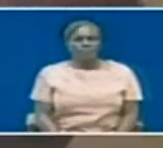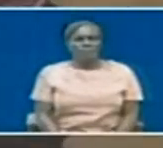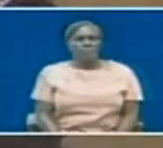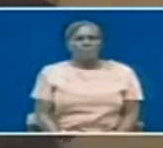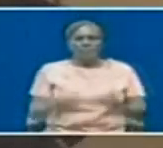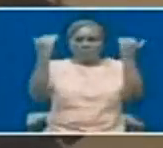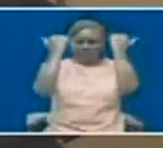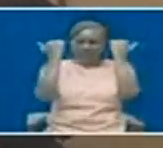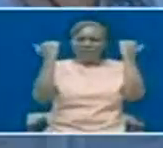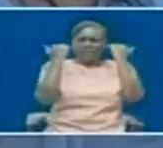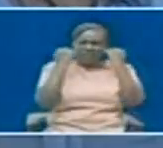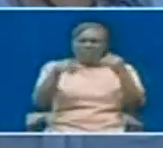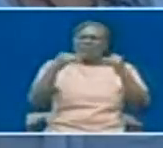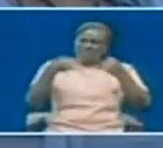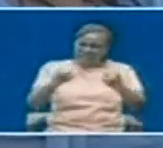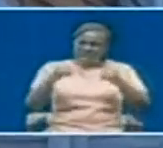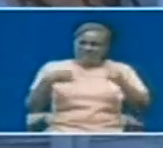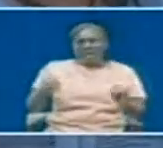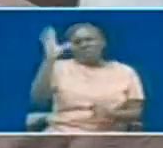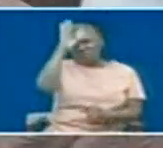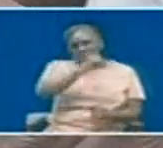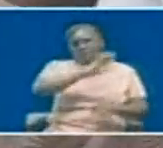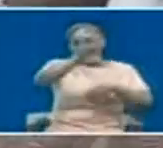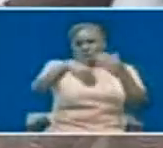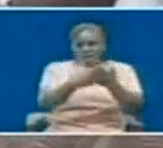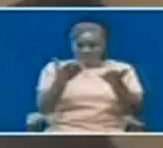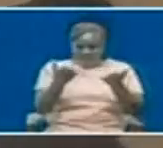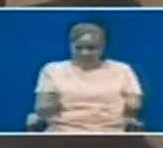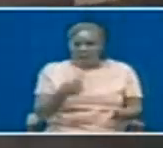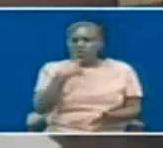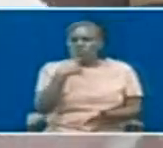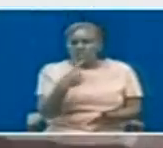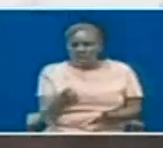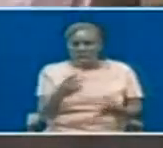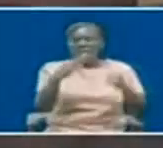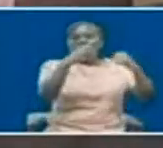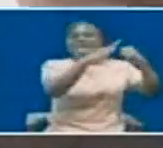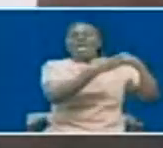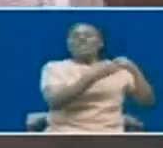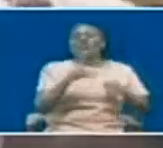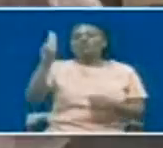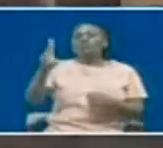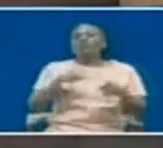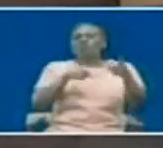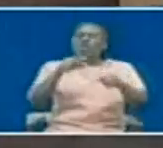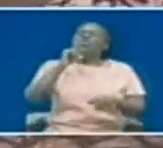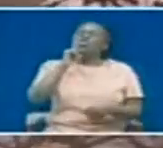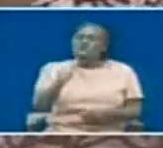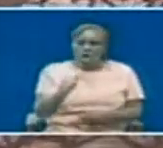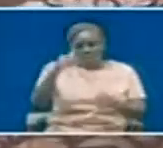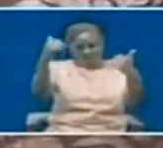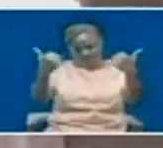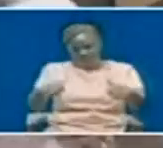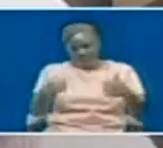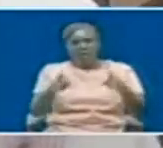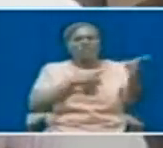Kesi wametafuta njia zote, imekosekana. Sasa wamesema sijui tarehe 8 rais aende huko, kamwe hataenda. He